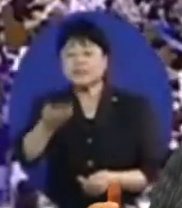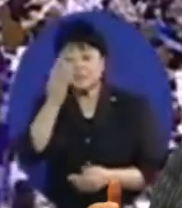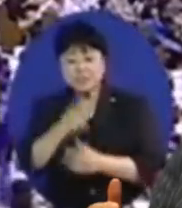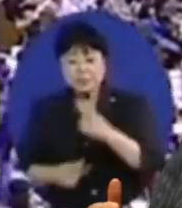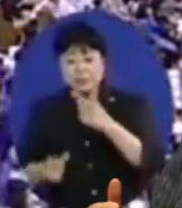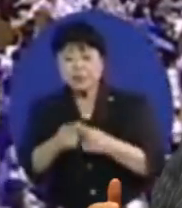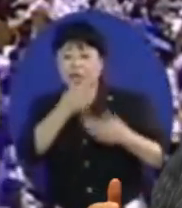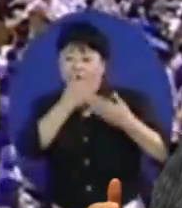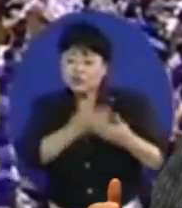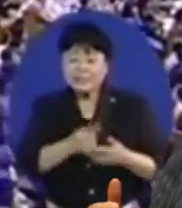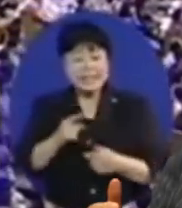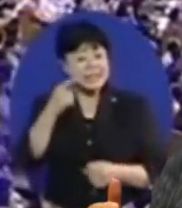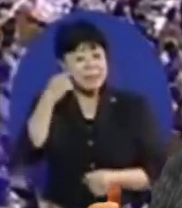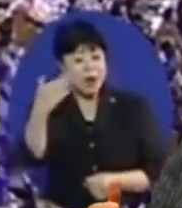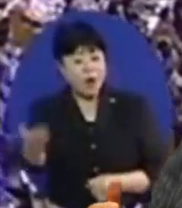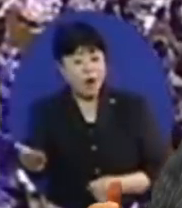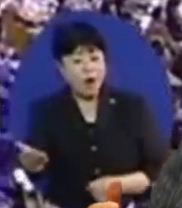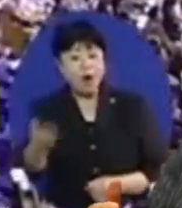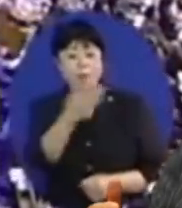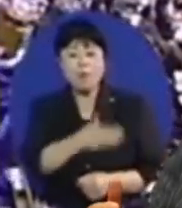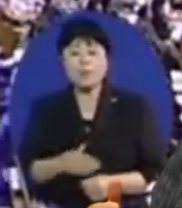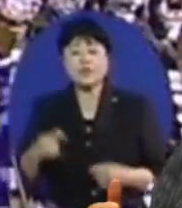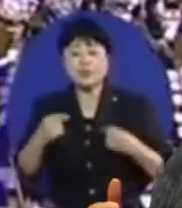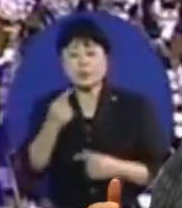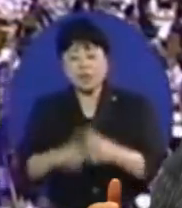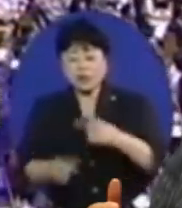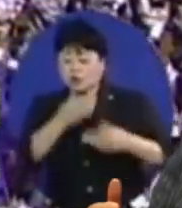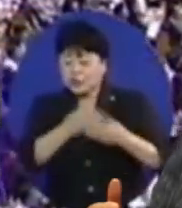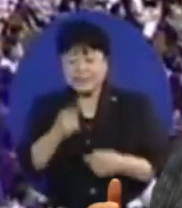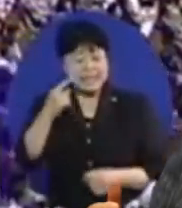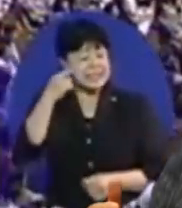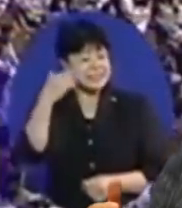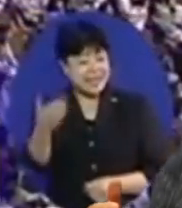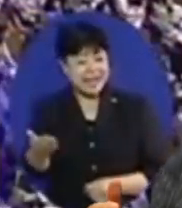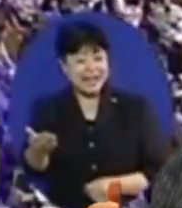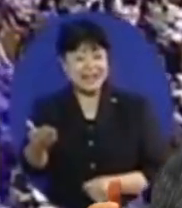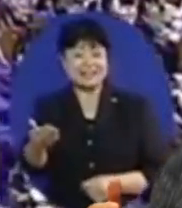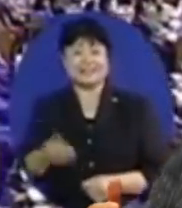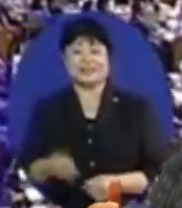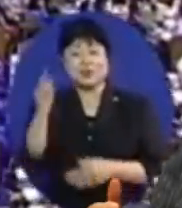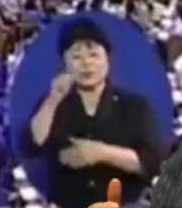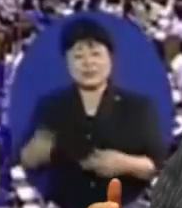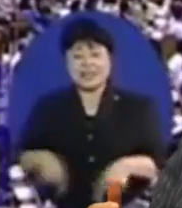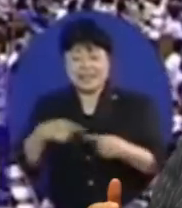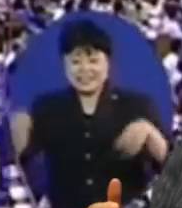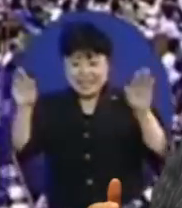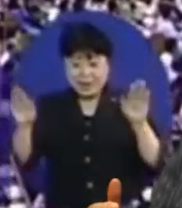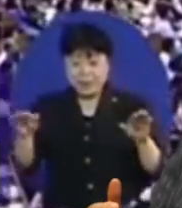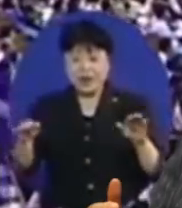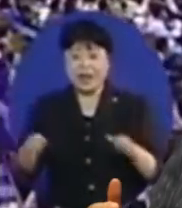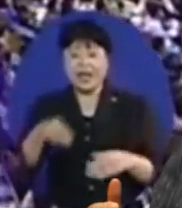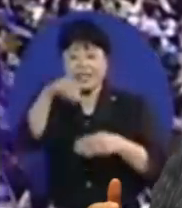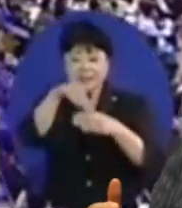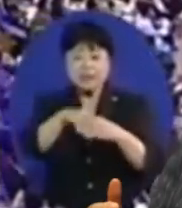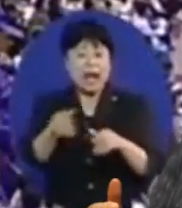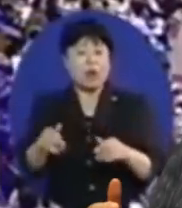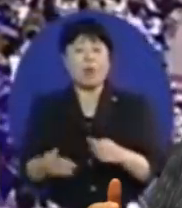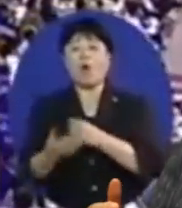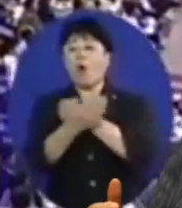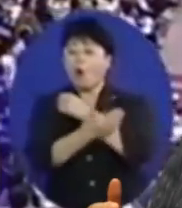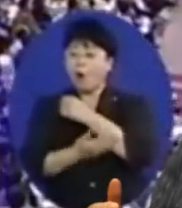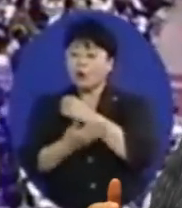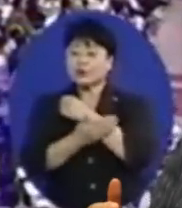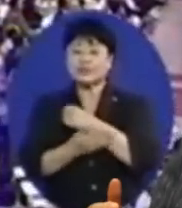목숨이 음식보다 중하지 아니하며 몸이 입업보다 중하지 아니하냐. 공중의 새를 보라, 심지도